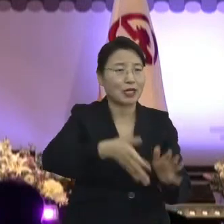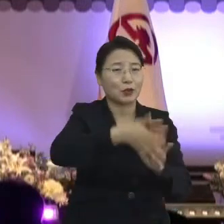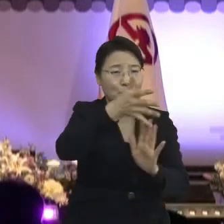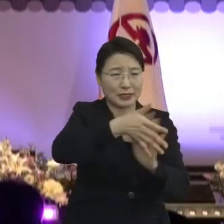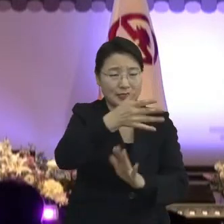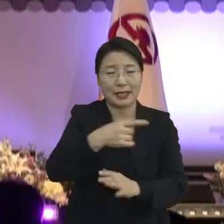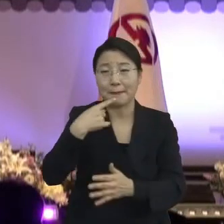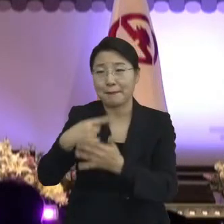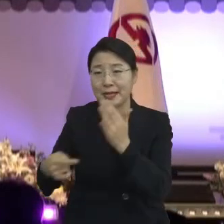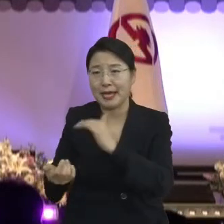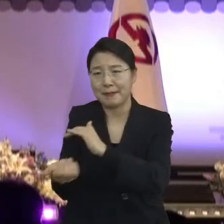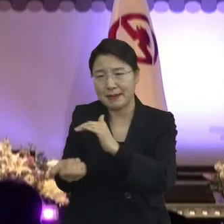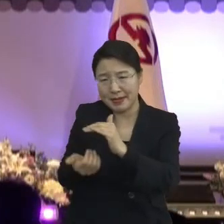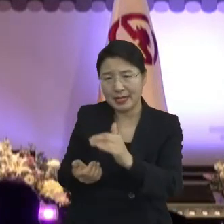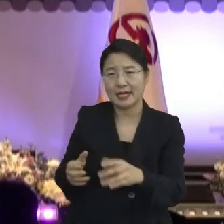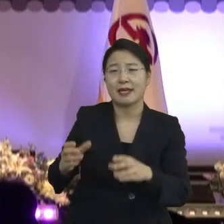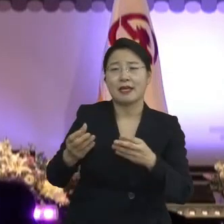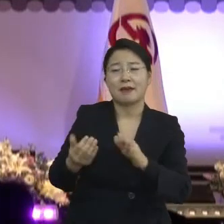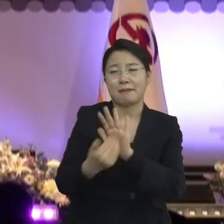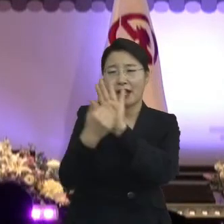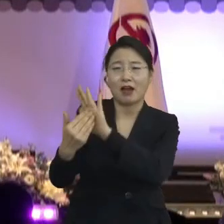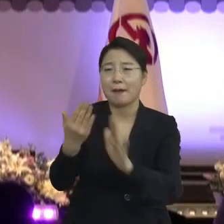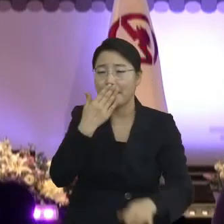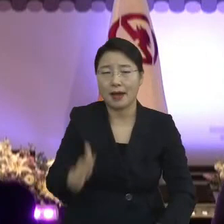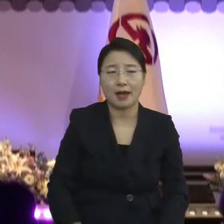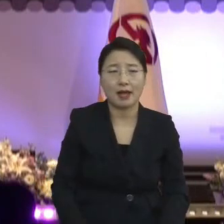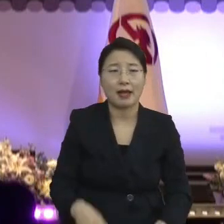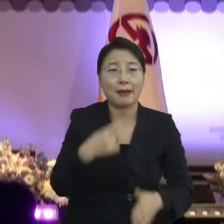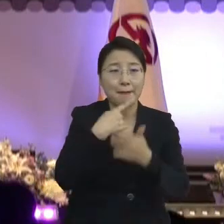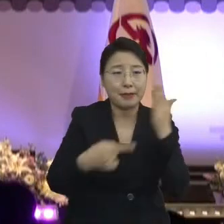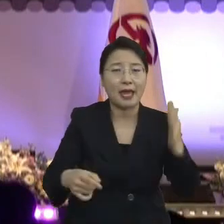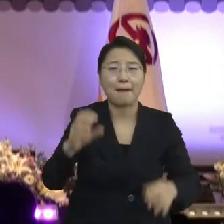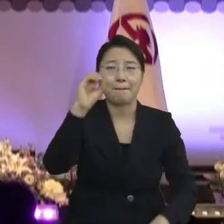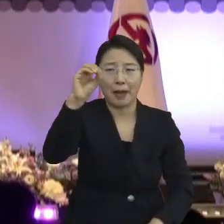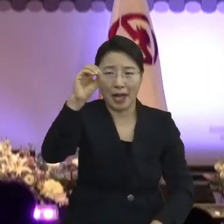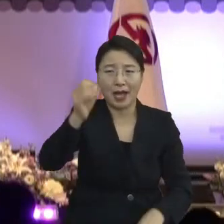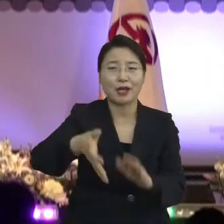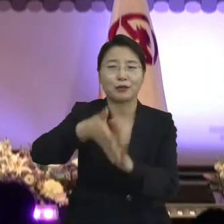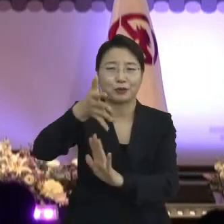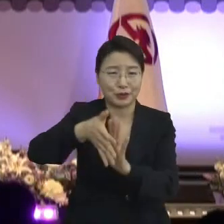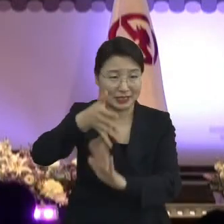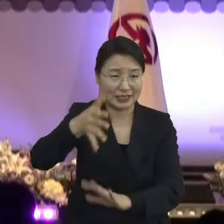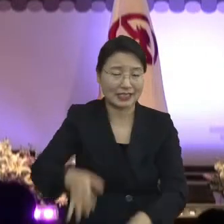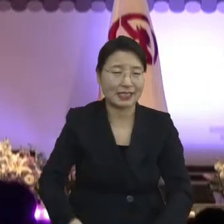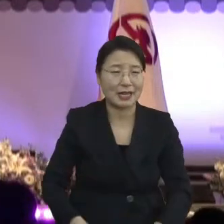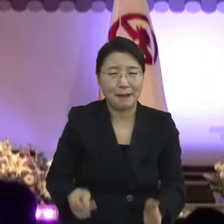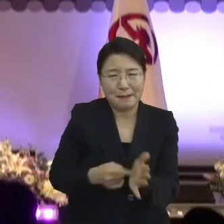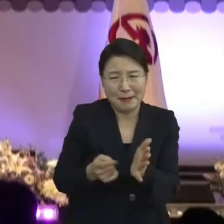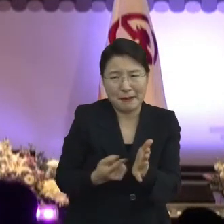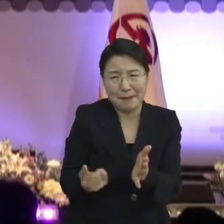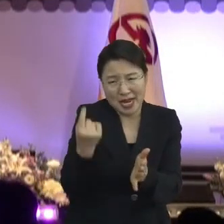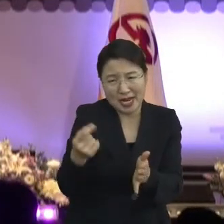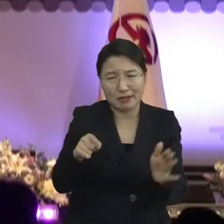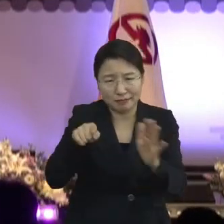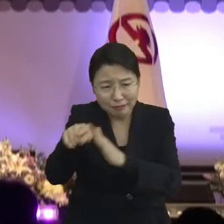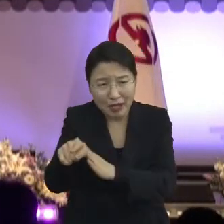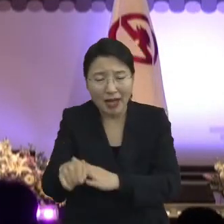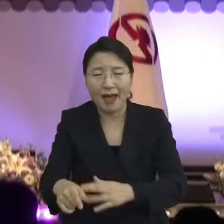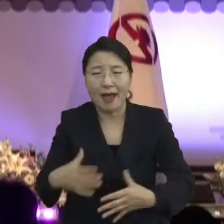있는 재해 제로 도시입니다. 꼼꼼한 안전체계 강화와 신속한 대응으로